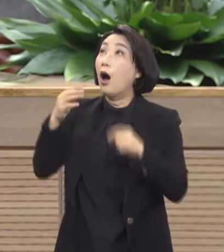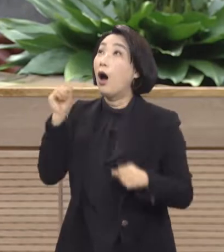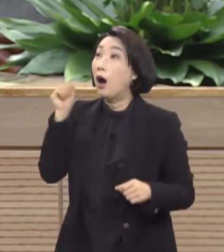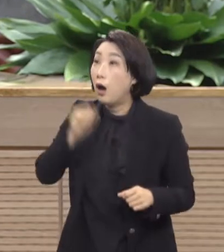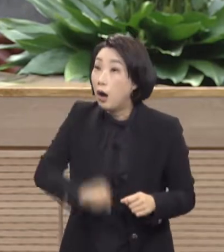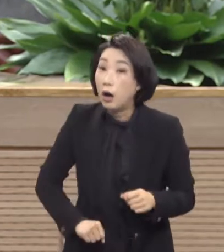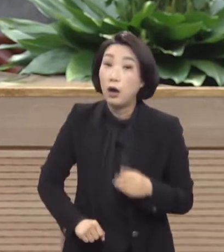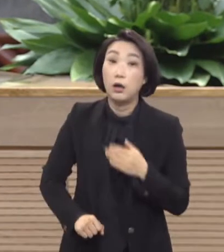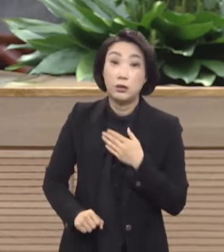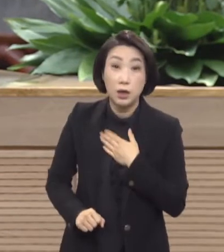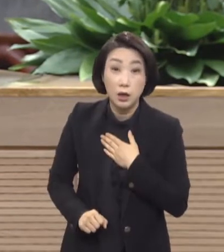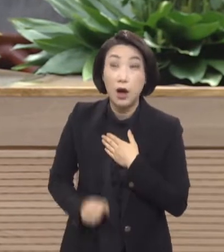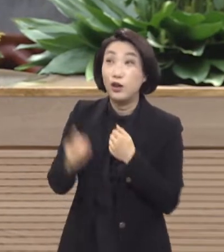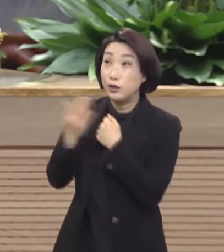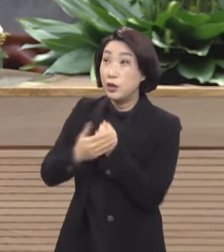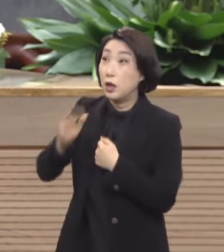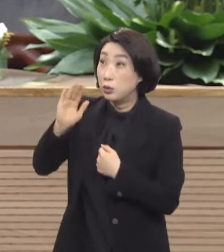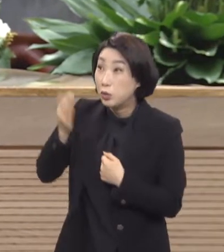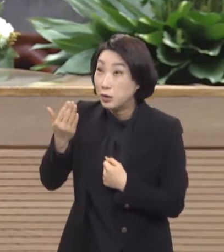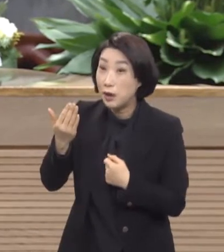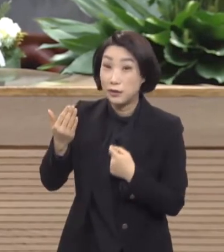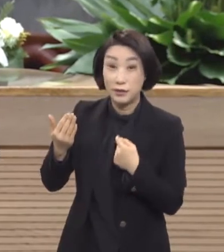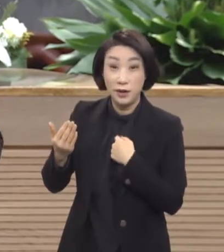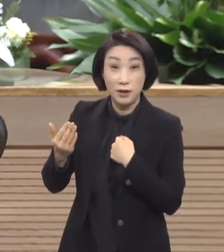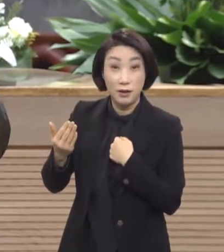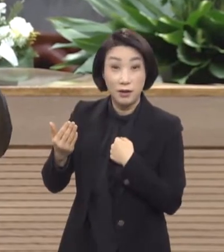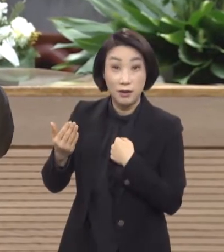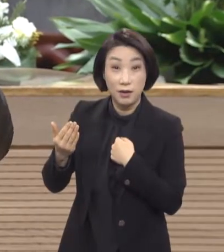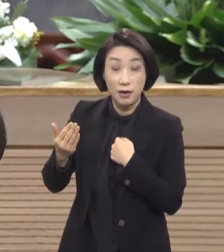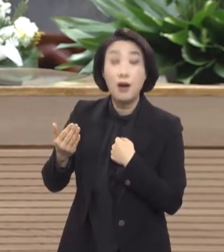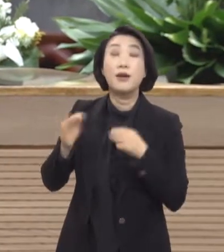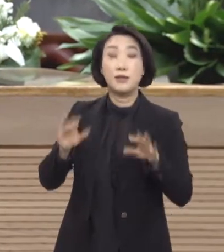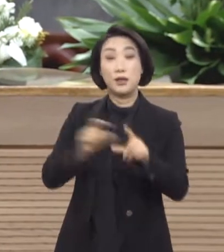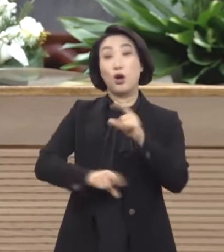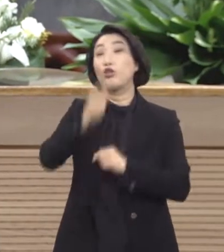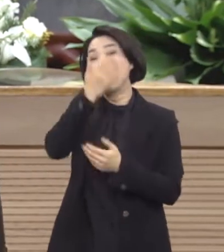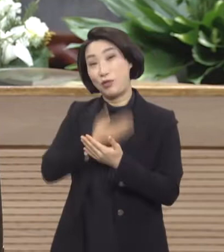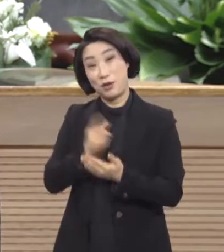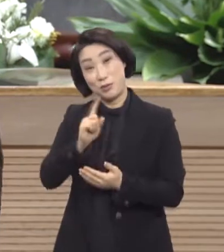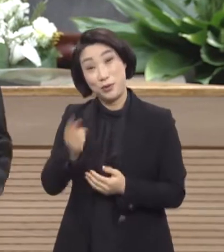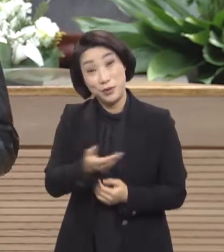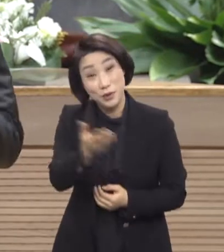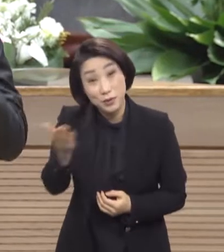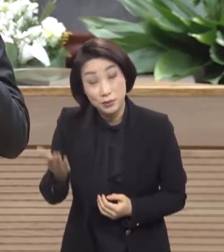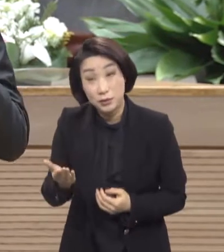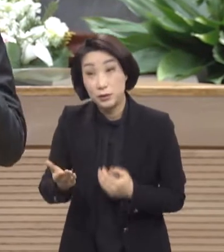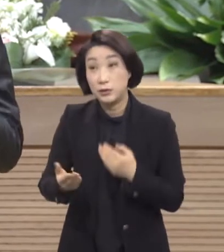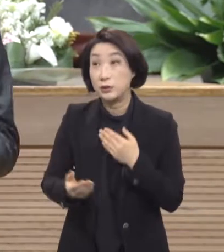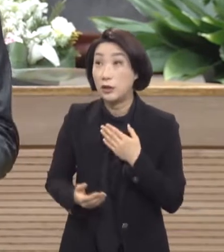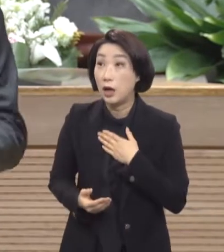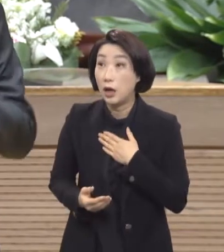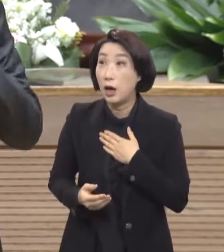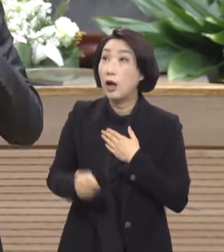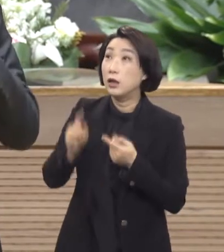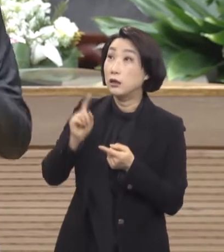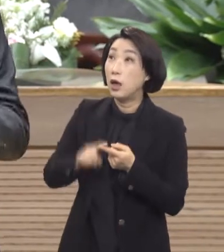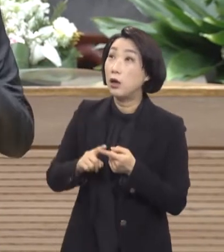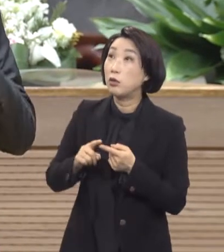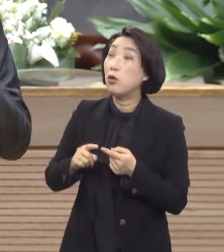되네. 은혜가 되네. 그보다 더 큰 것은 내가